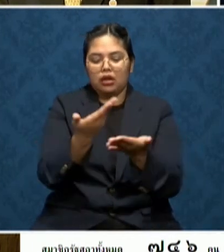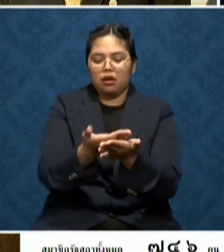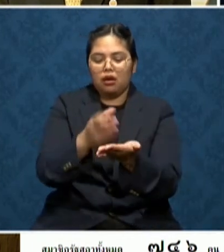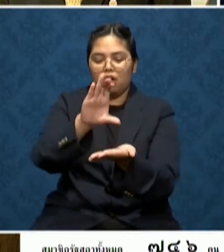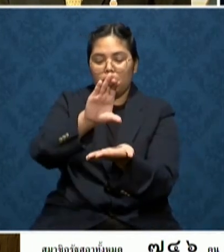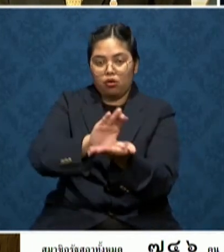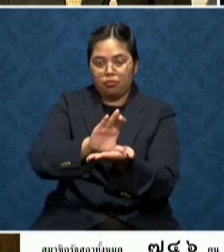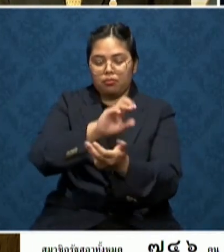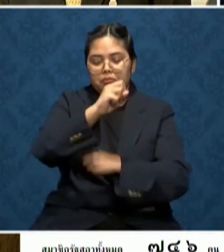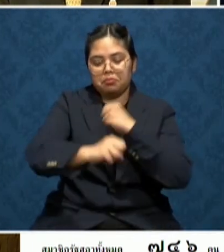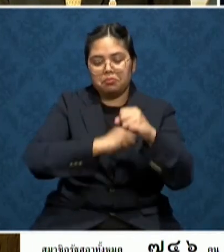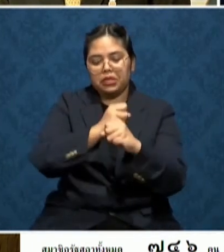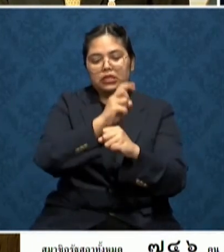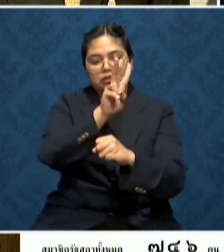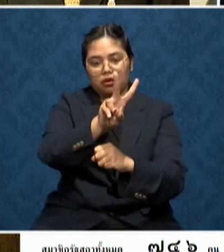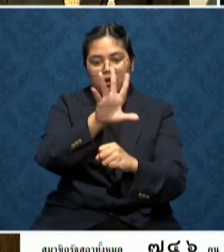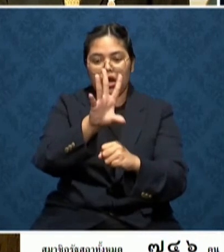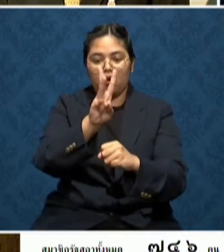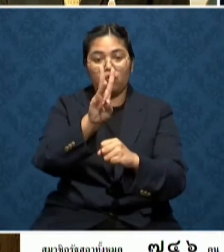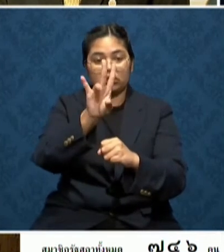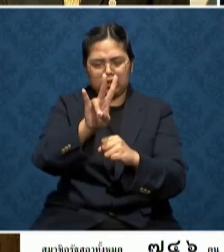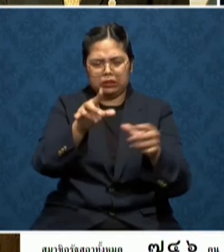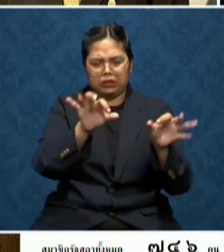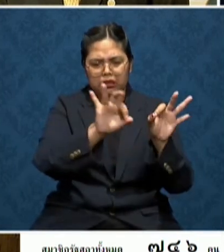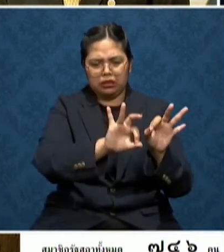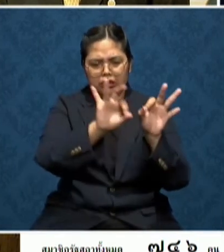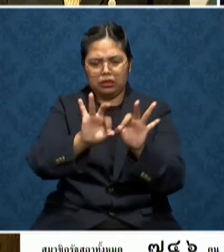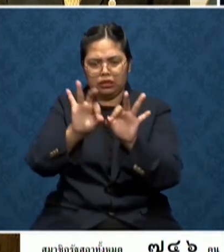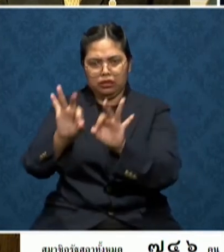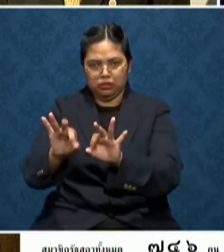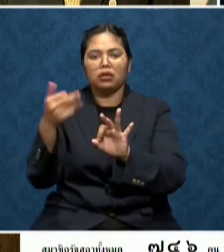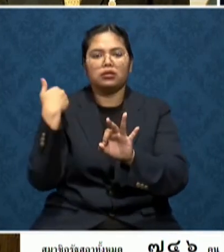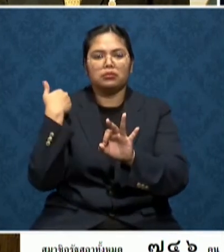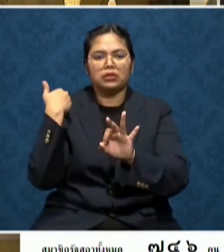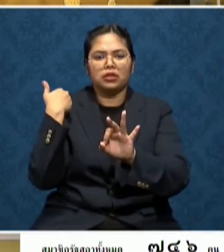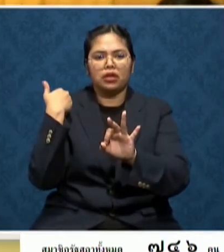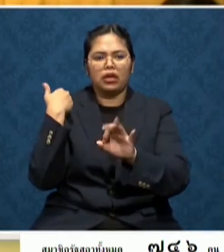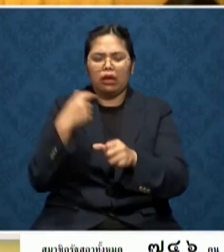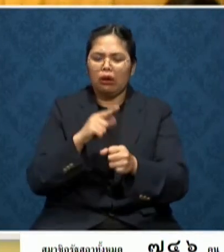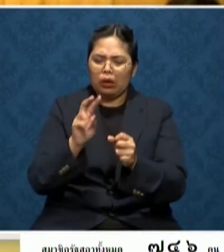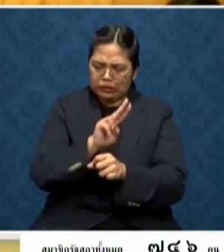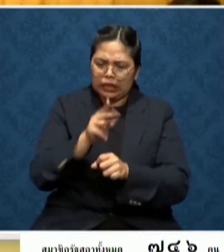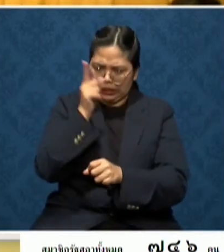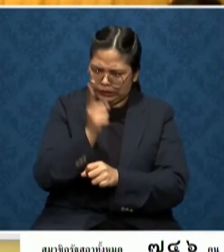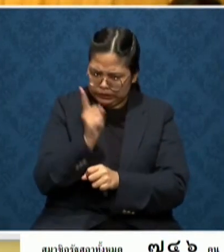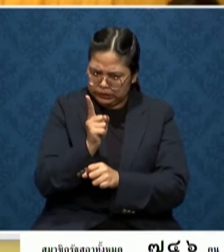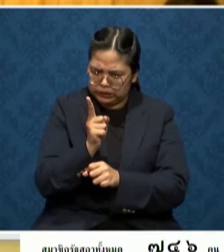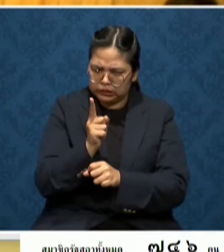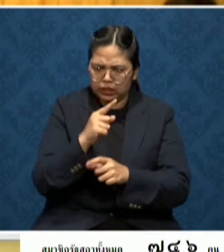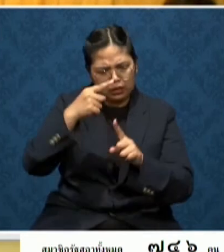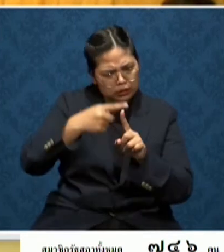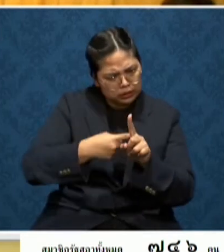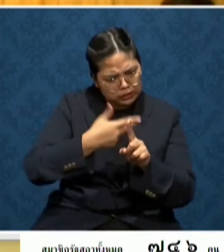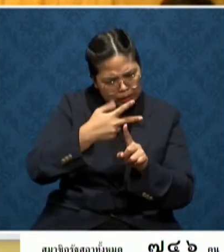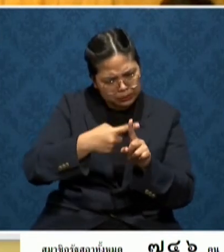รายจ่ายประจำปี 2567ที่ต้องเลื่อนออกมาในที่สุดเนี่ยจะไปใช้ได้จริงๆเมื่อไหร่มีนาหรือ